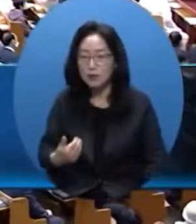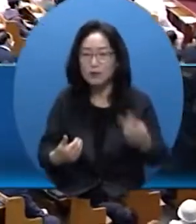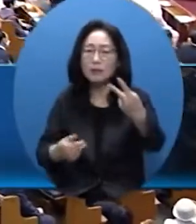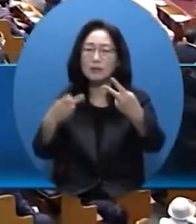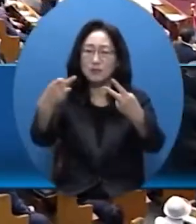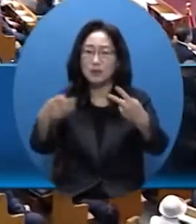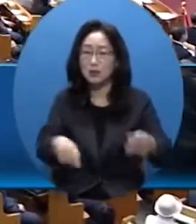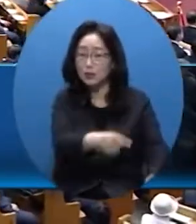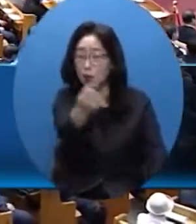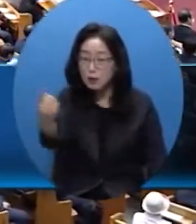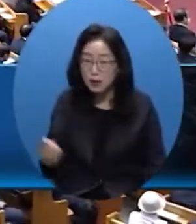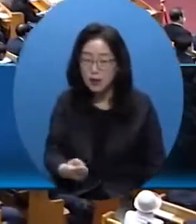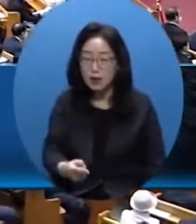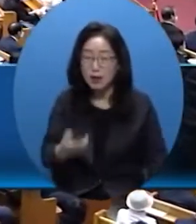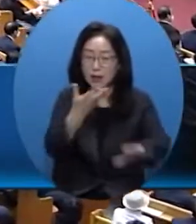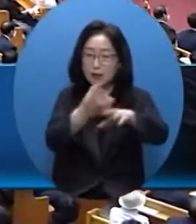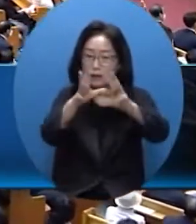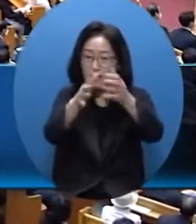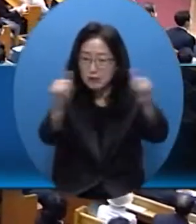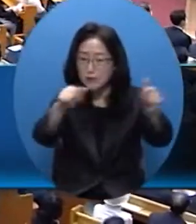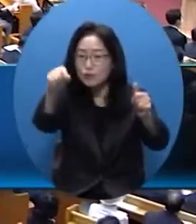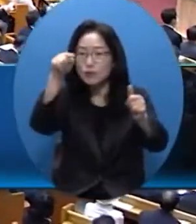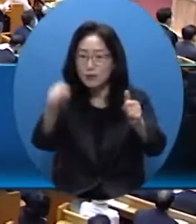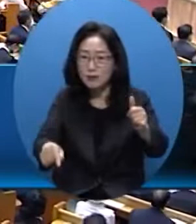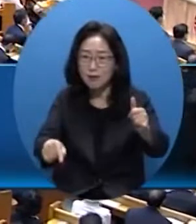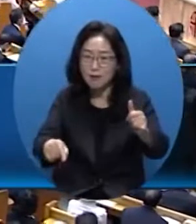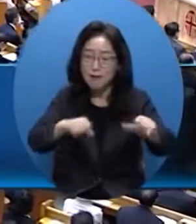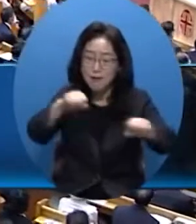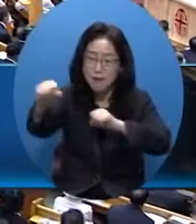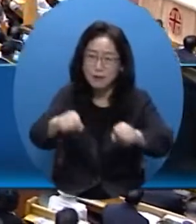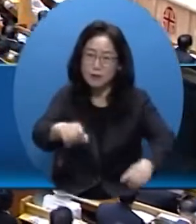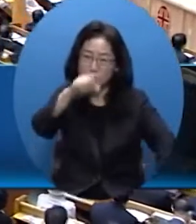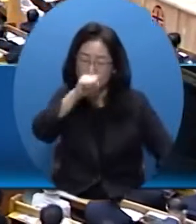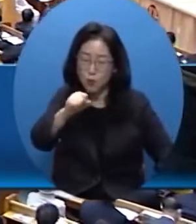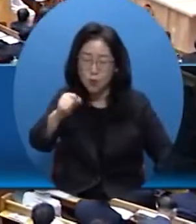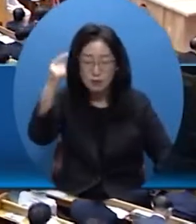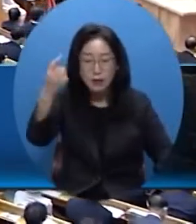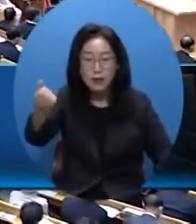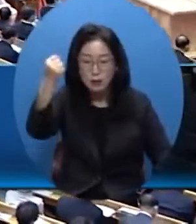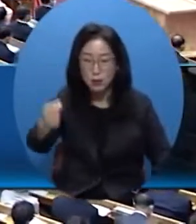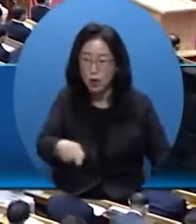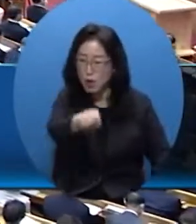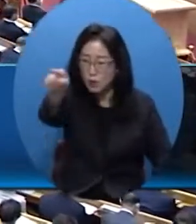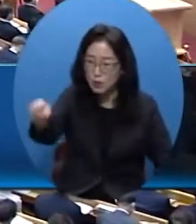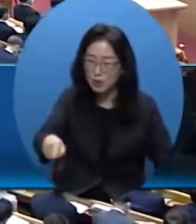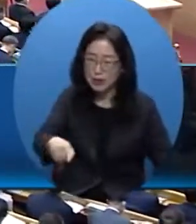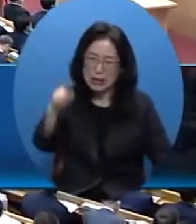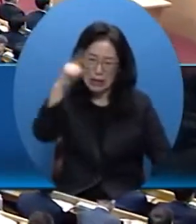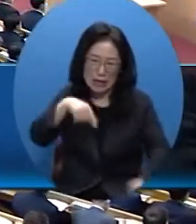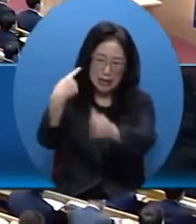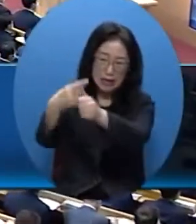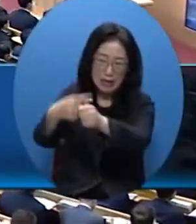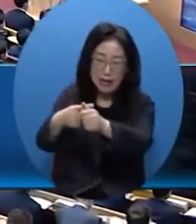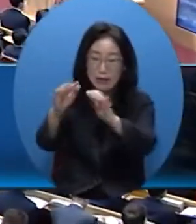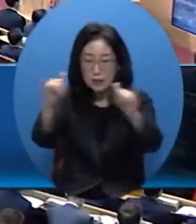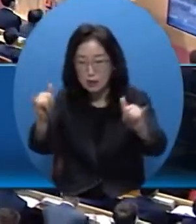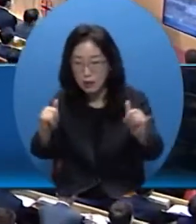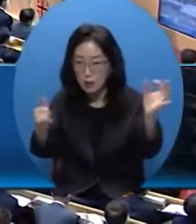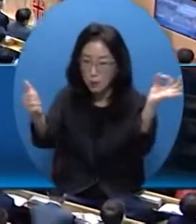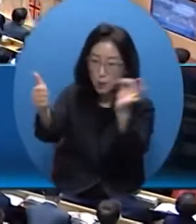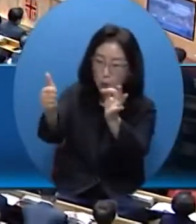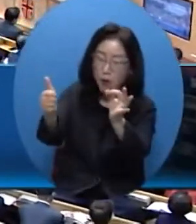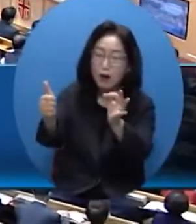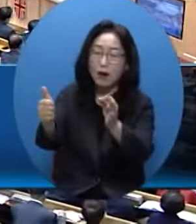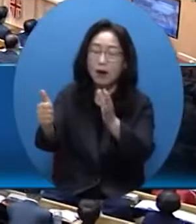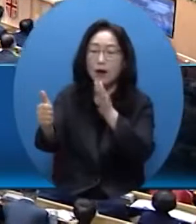너희가 이방인 중에서 행실을 선하게 가져 너희를 악행 한다고 비방하는 자들로 하여금 너희 사람의 를